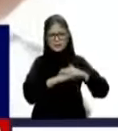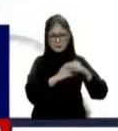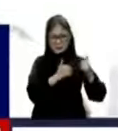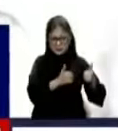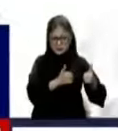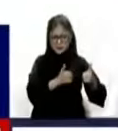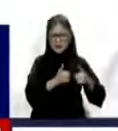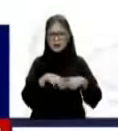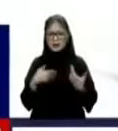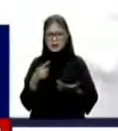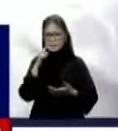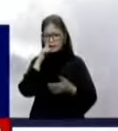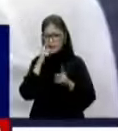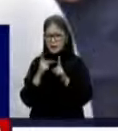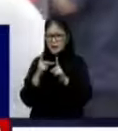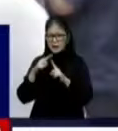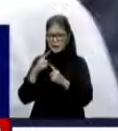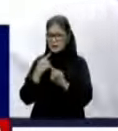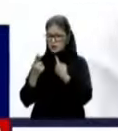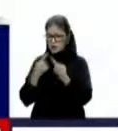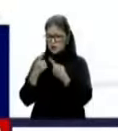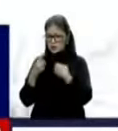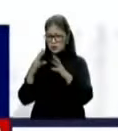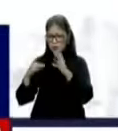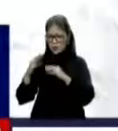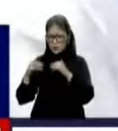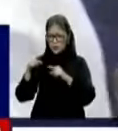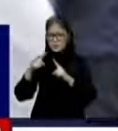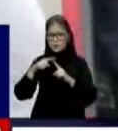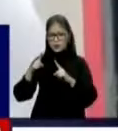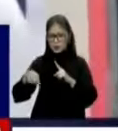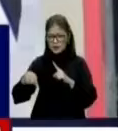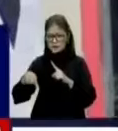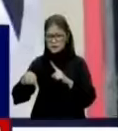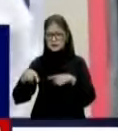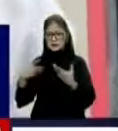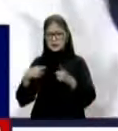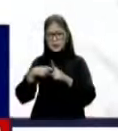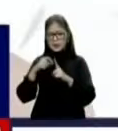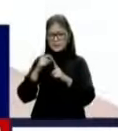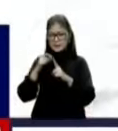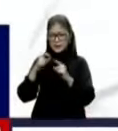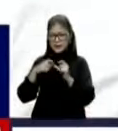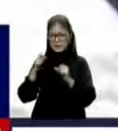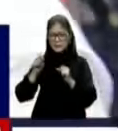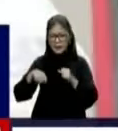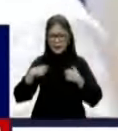Haritanu Sudipyo berbincang begitu dengan petugas KPPS yang memakai baju adat Betawi begitu ya.